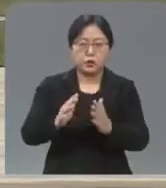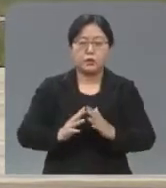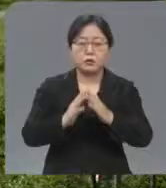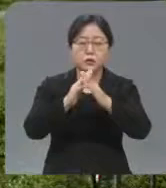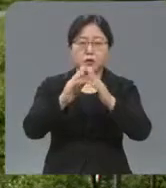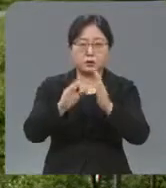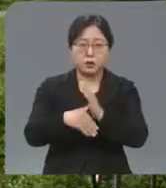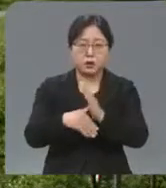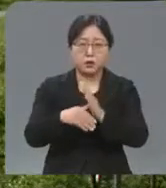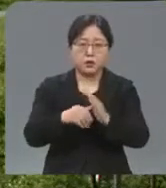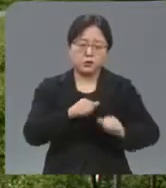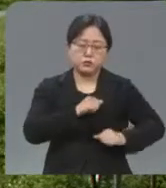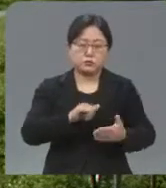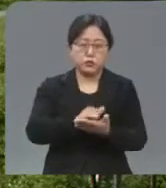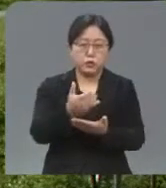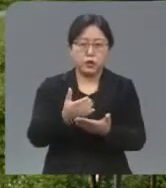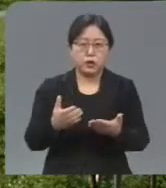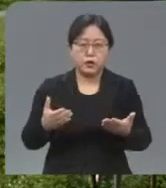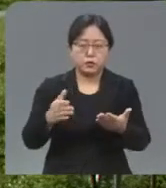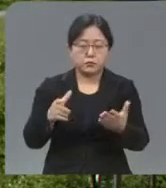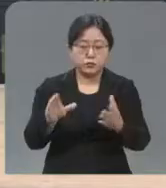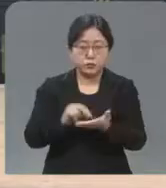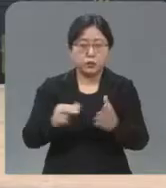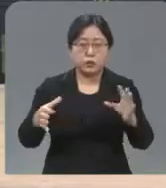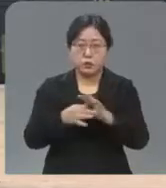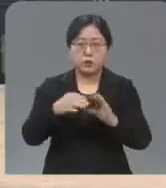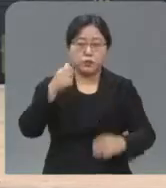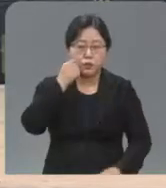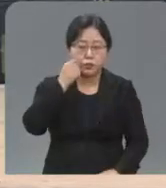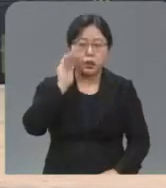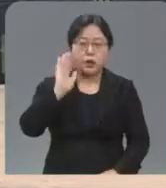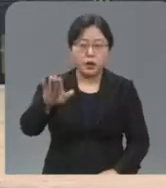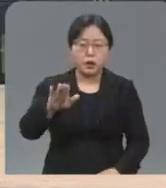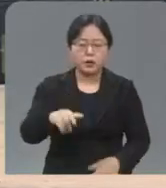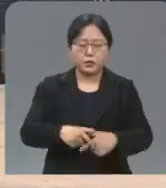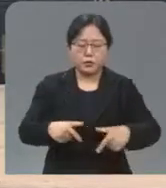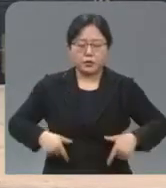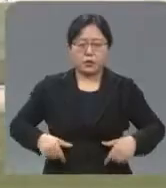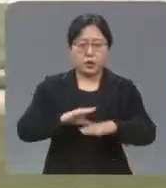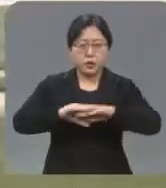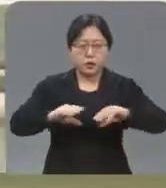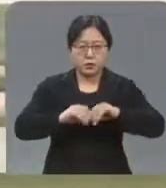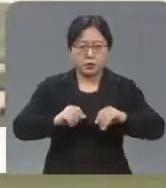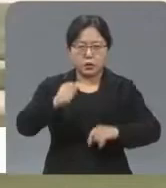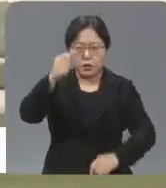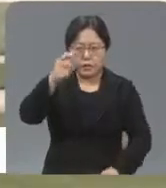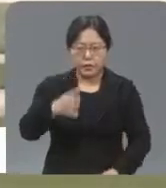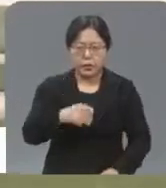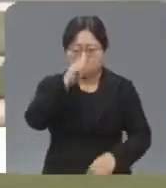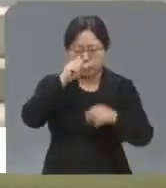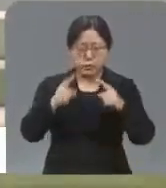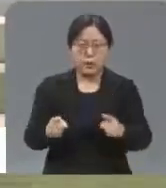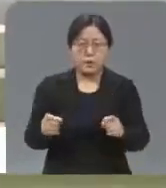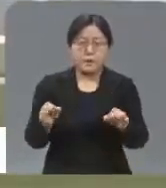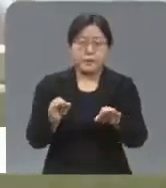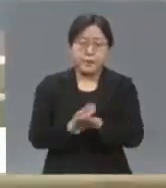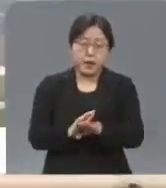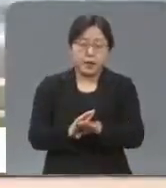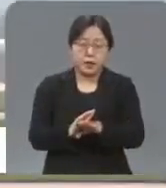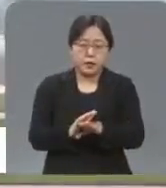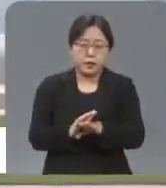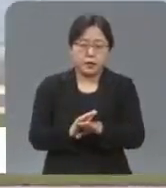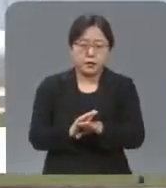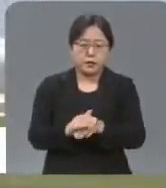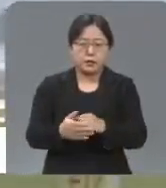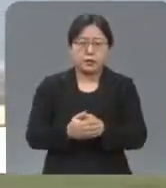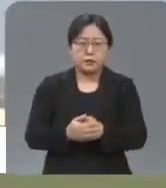때 군공항 문제를 연계하지 못하고 이후 대승적으로 처리할 수 있는 몇 차례의 기회마저도 놓쳐버리고선 사전